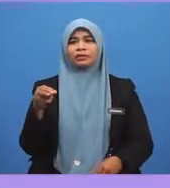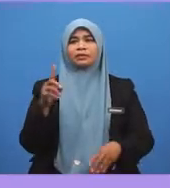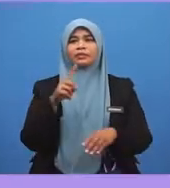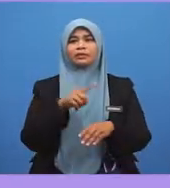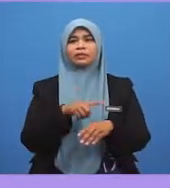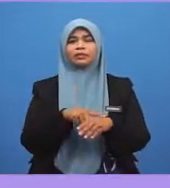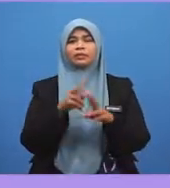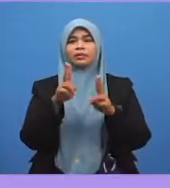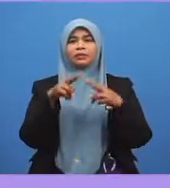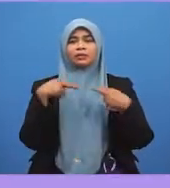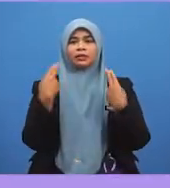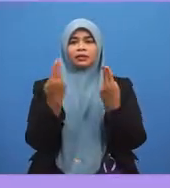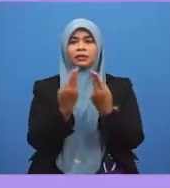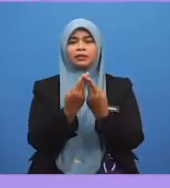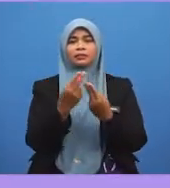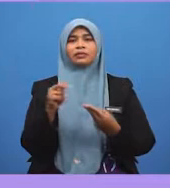semasa perhimpunan.